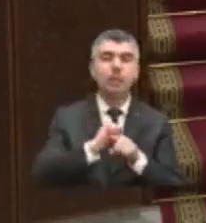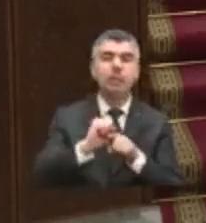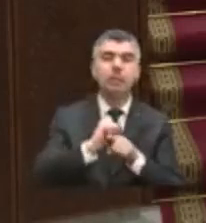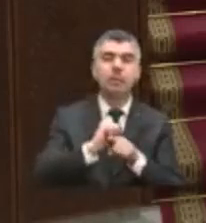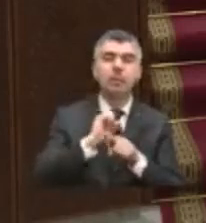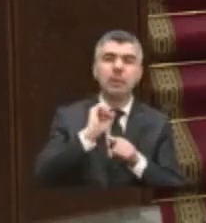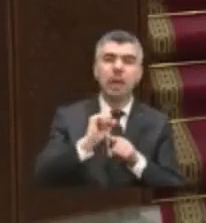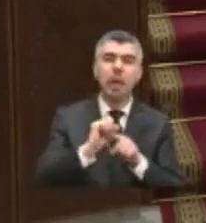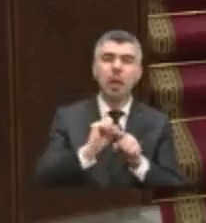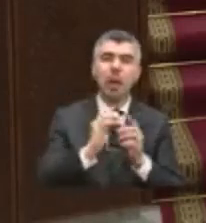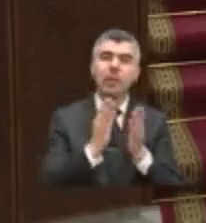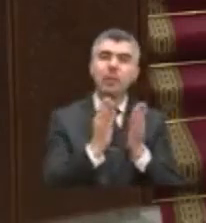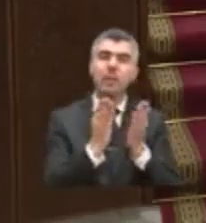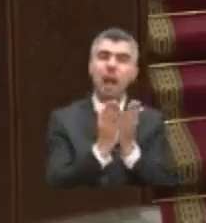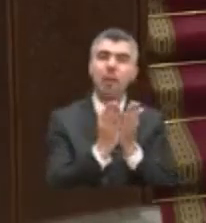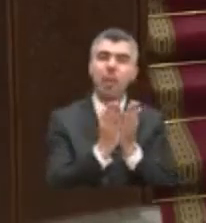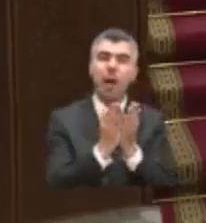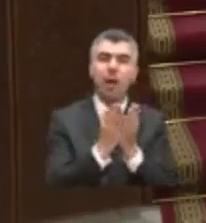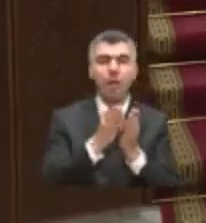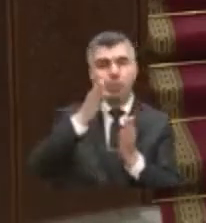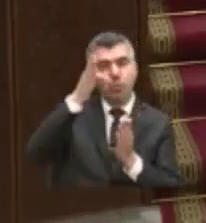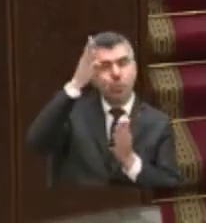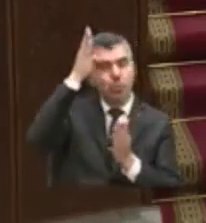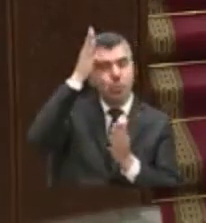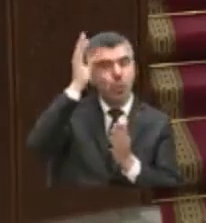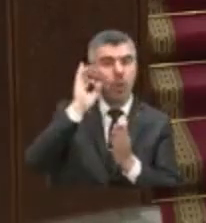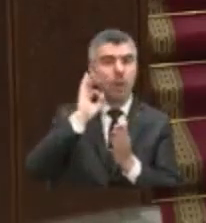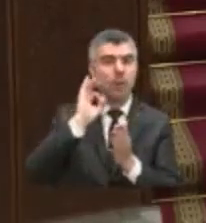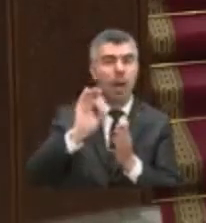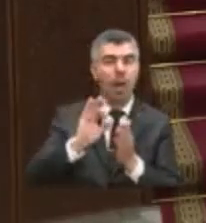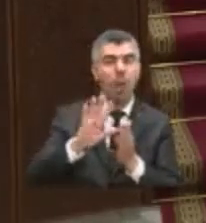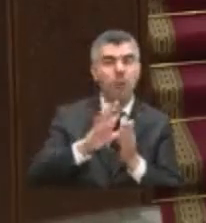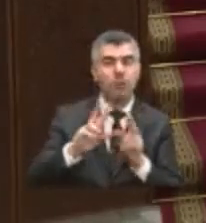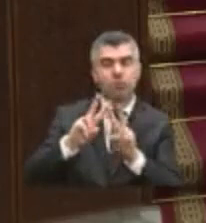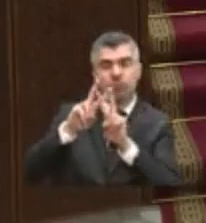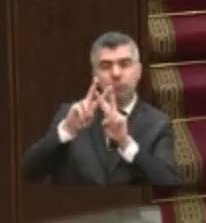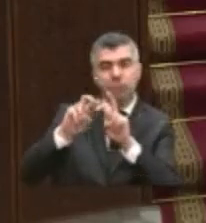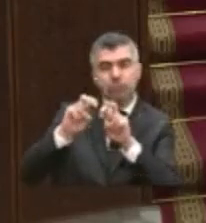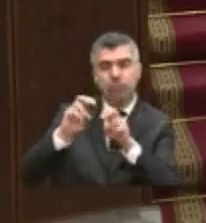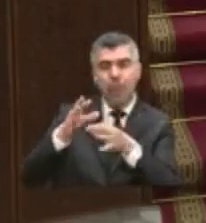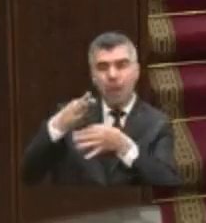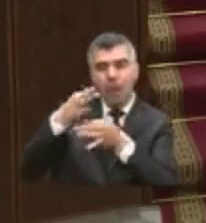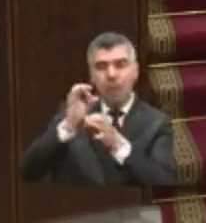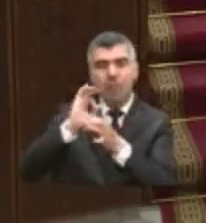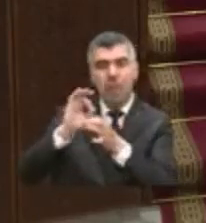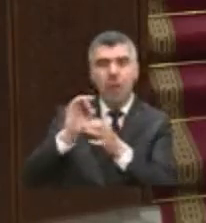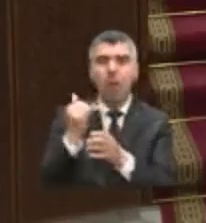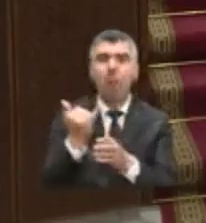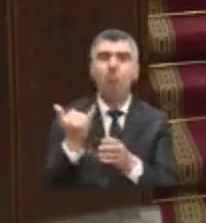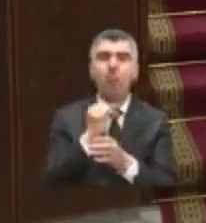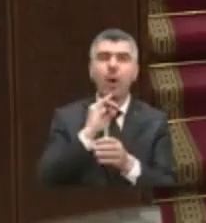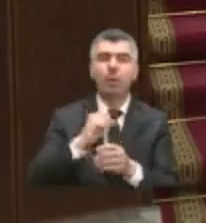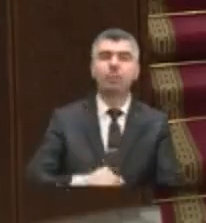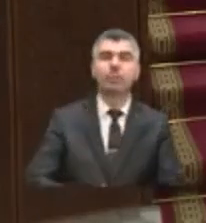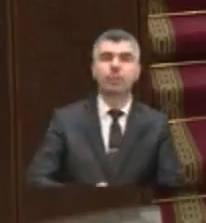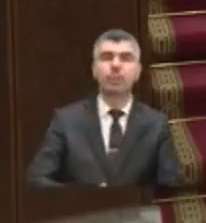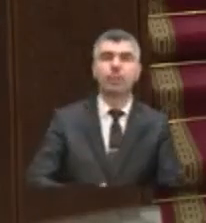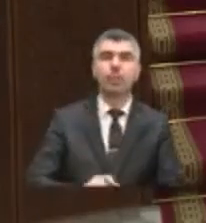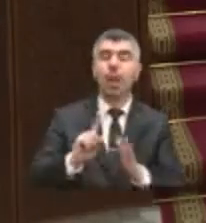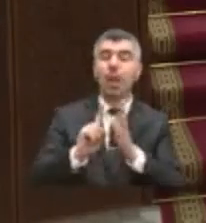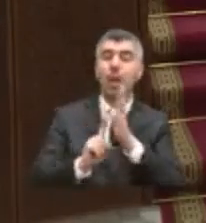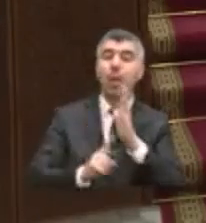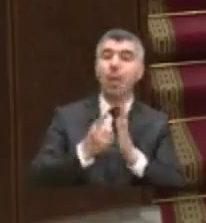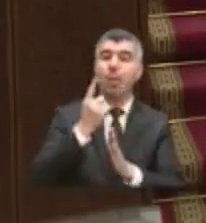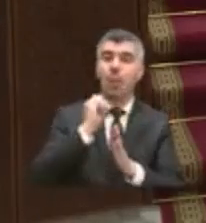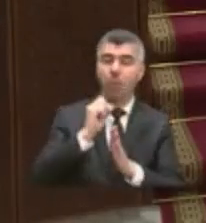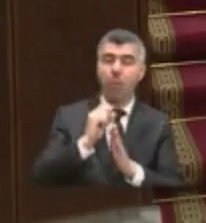الأهمية ديال الدكاترة، ديال طلبة الدكاترة بالنسبة للبحث العلمي، لأنهما كيف ما كنقولوا هما رأس الحربة. لأول مرة احنا